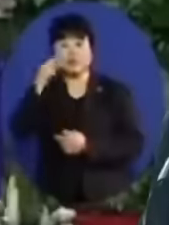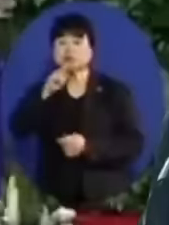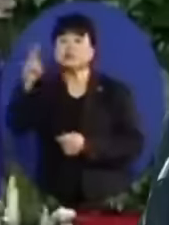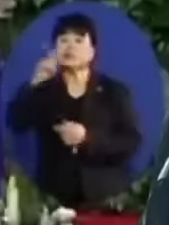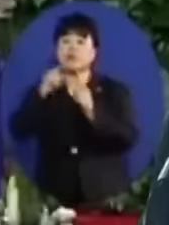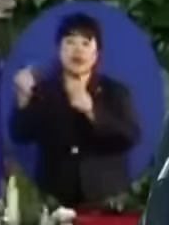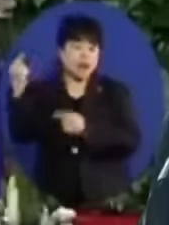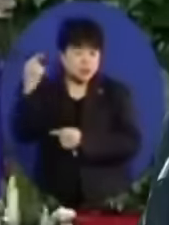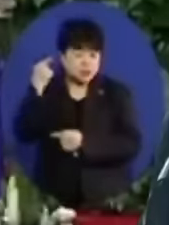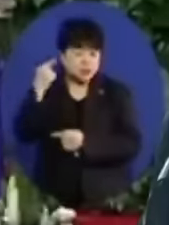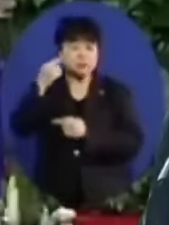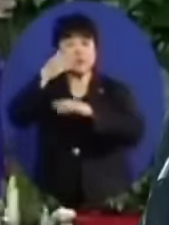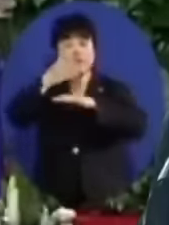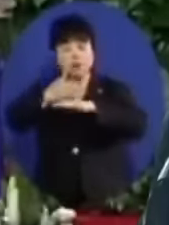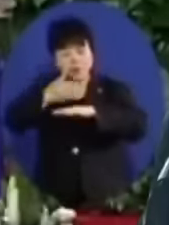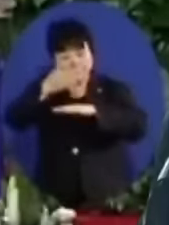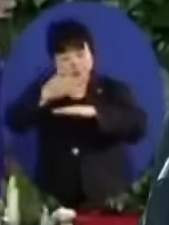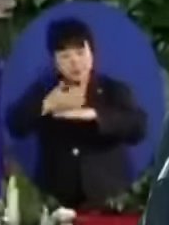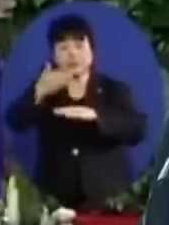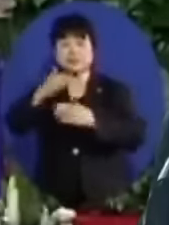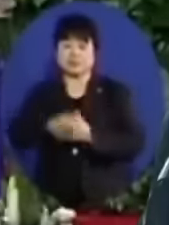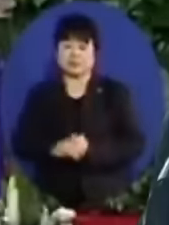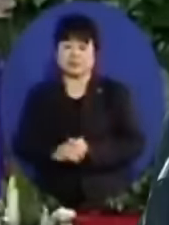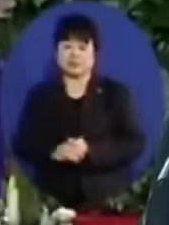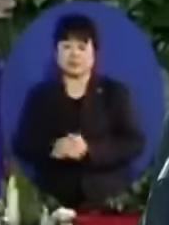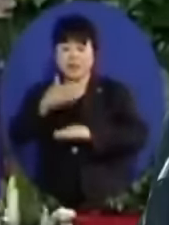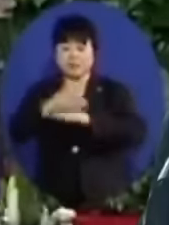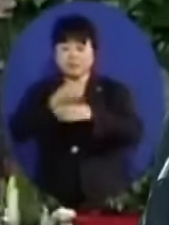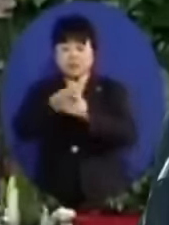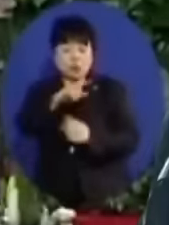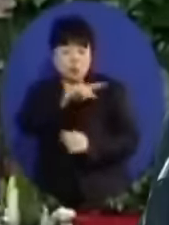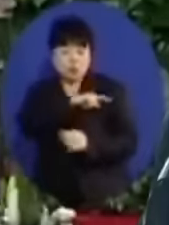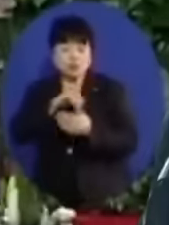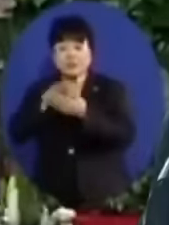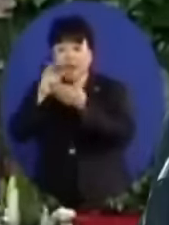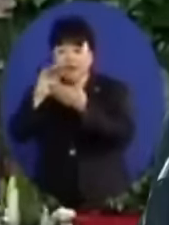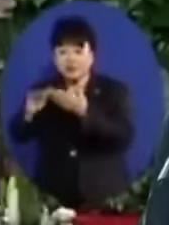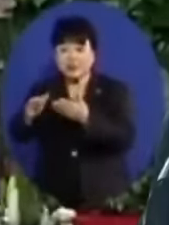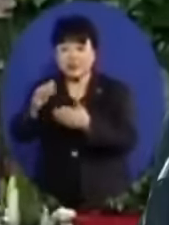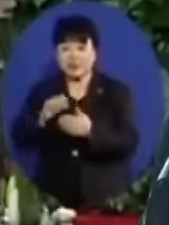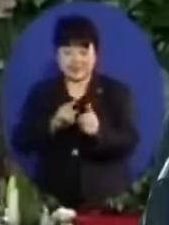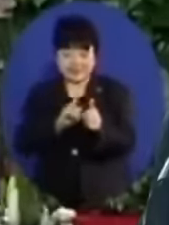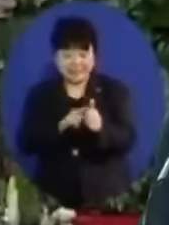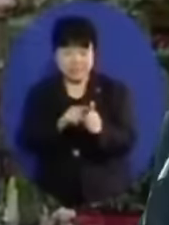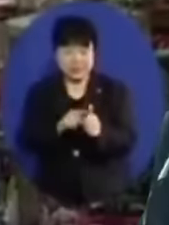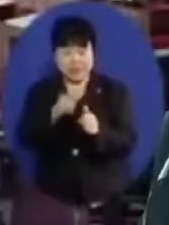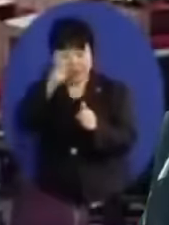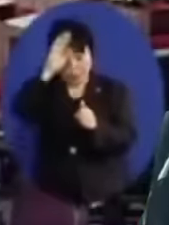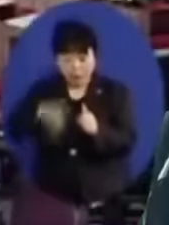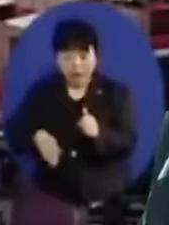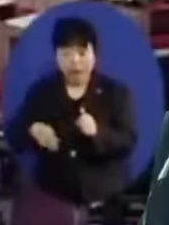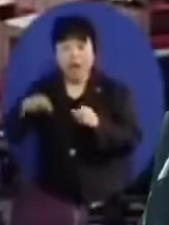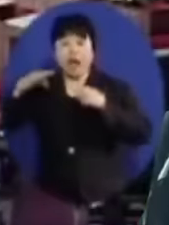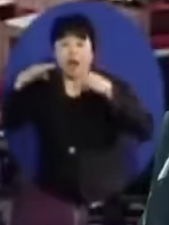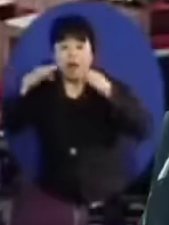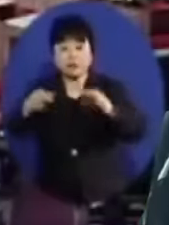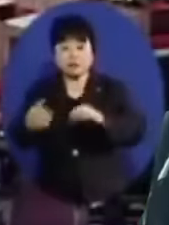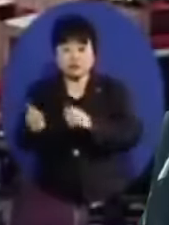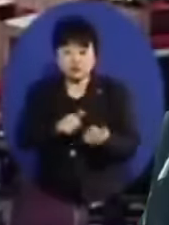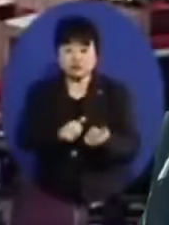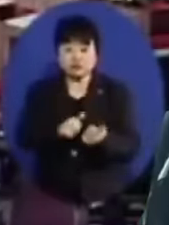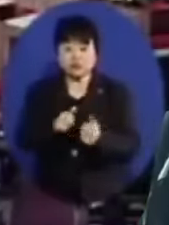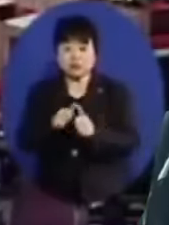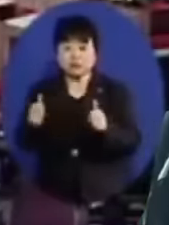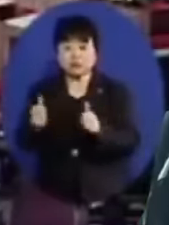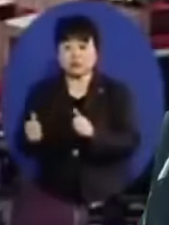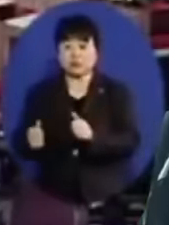말을 들으신 것을 감사나이다. 감사기도부터 먼저 하고 난 다음에 나사로야 나오라고 고함을 치시니 죽은 나사로가 살아서